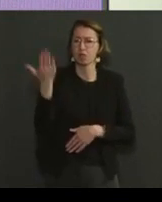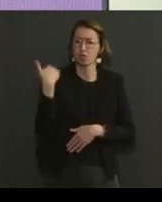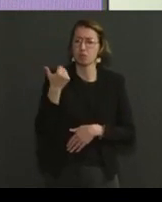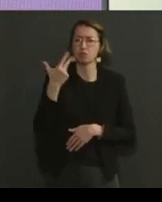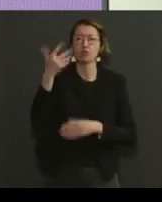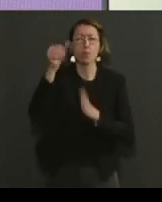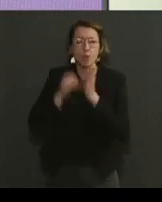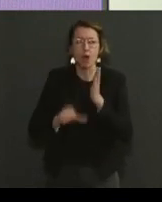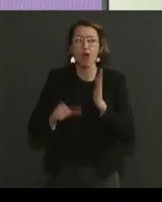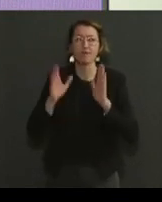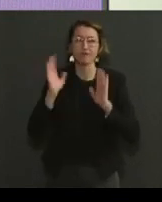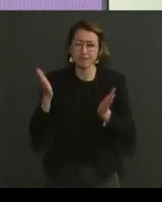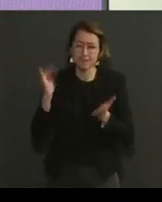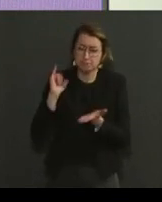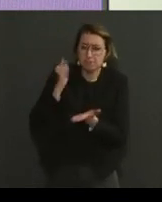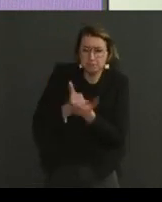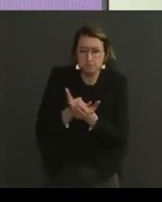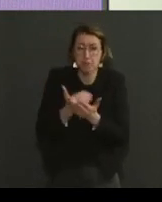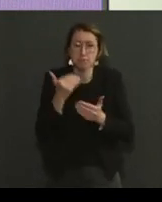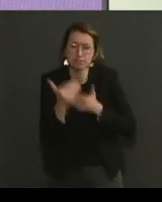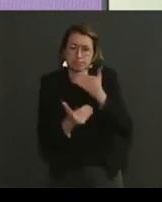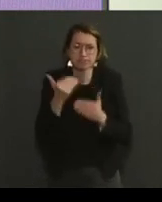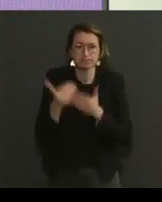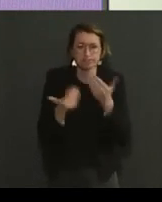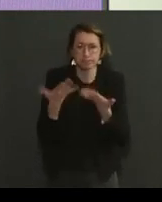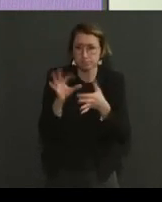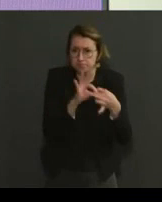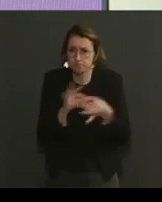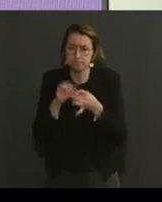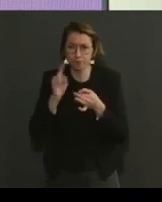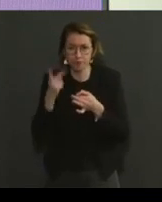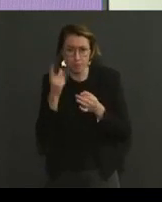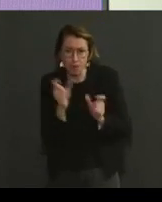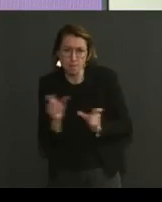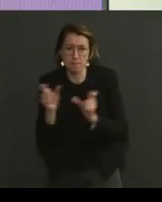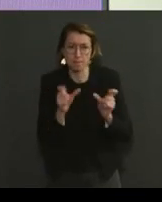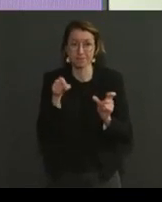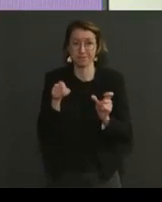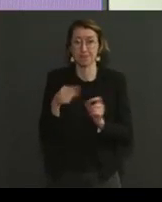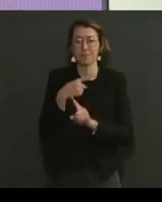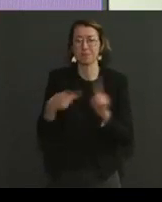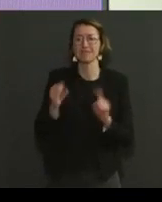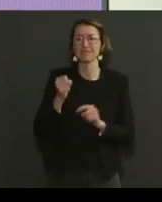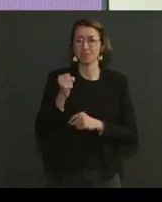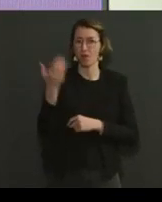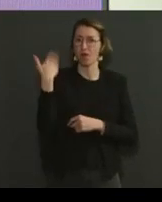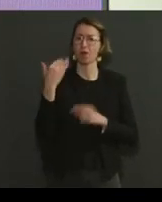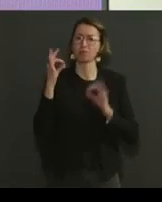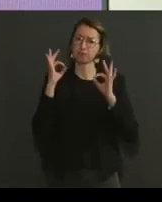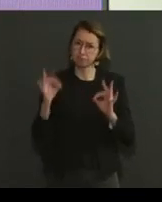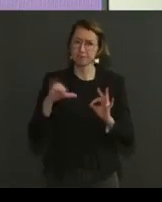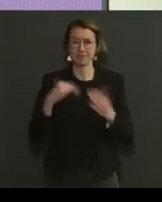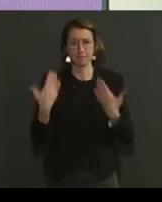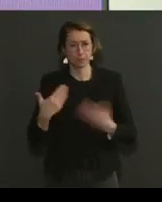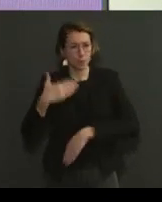en place, d'être coordonnée adéquatement. Depuis la mi-septembre, effectivement, on a un système de